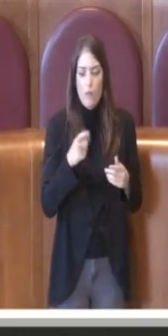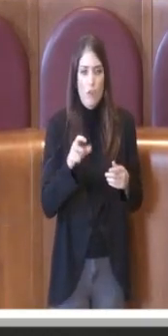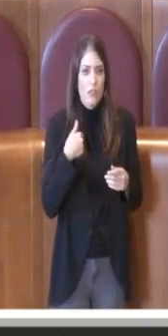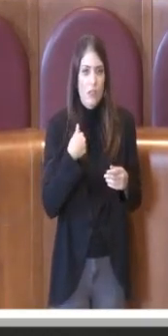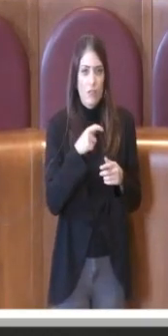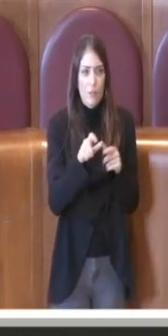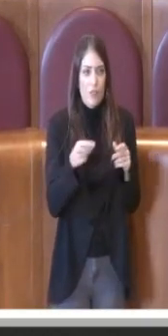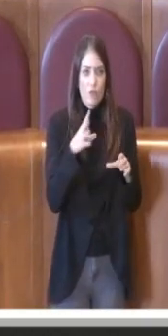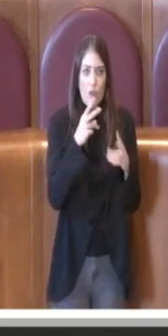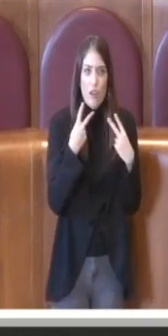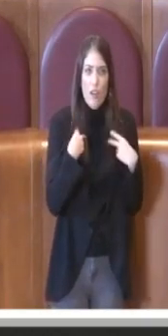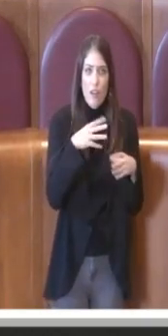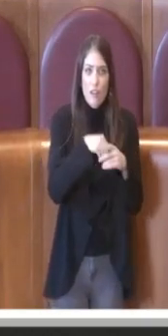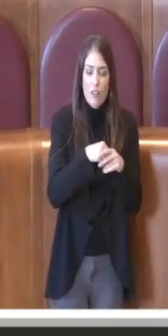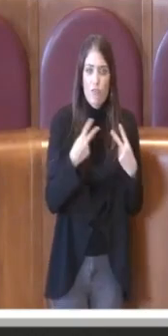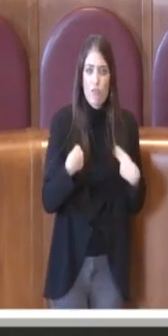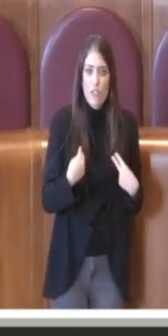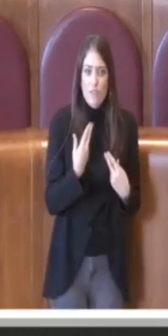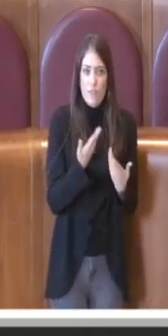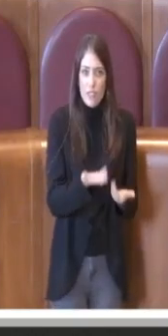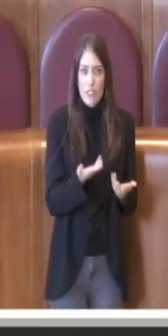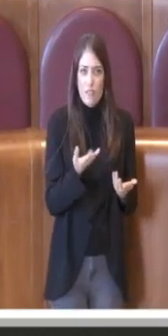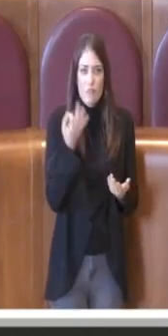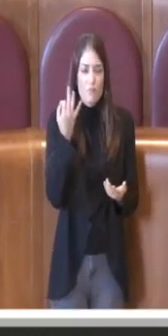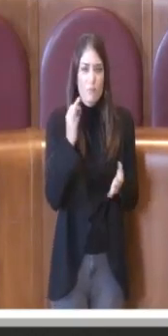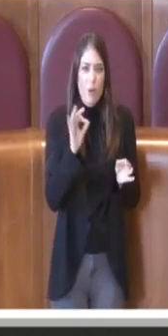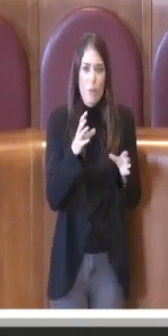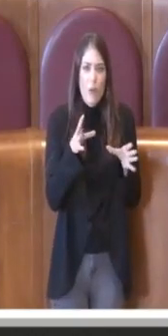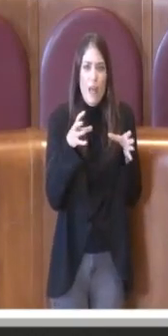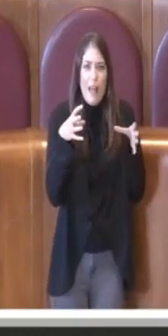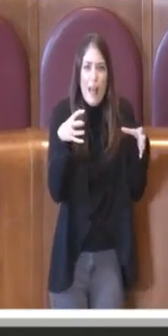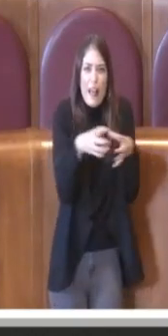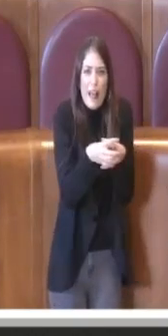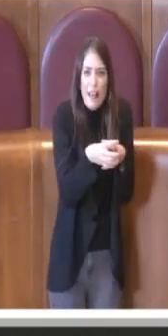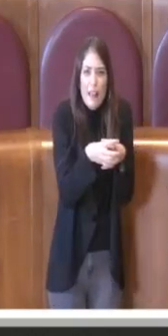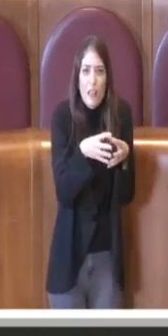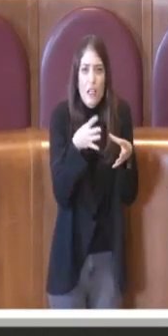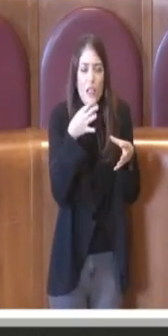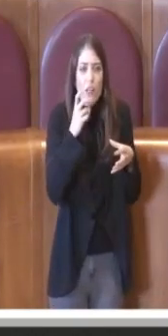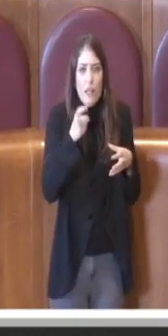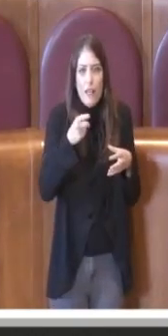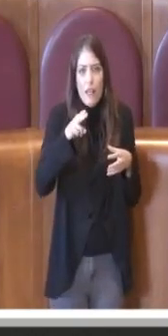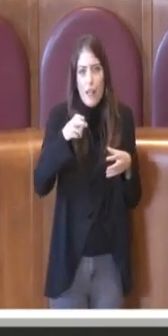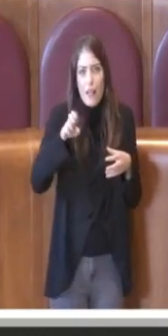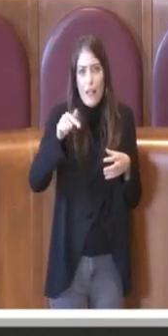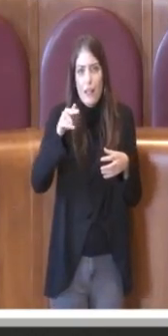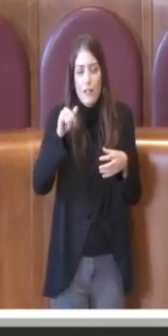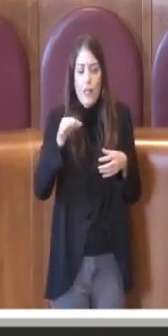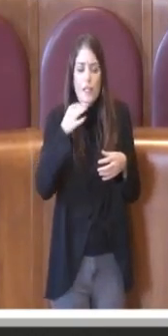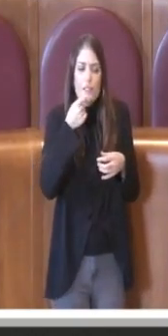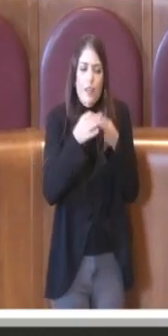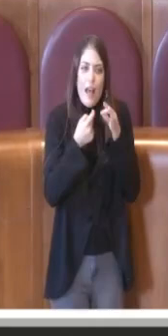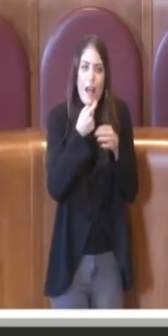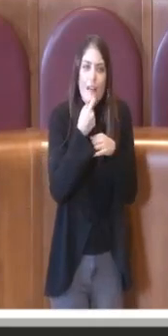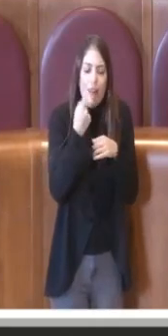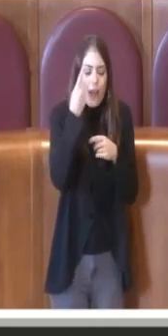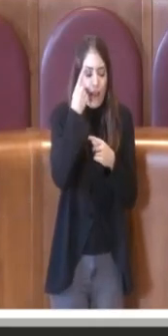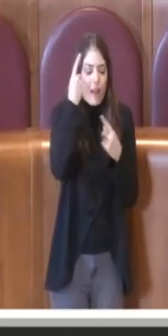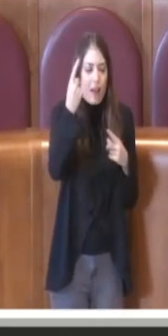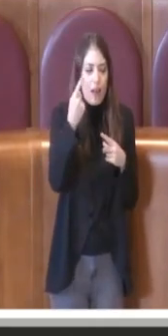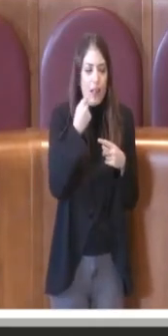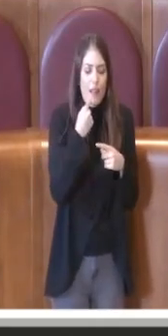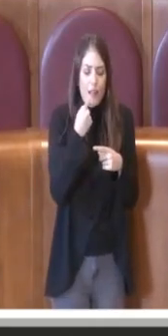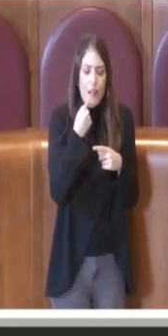è impensabile perché sono proprio dei ghetti fatti su base etnica, quindi chi li ha ideati, chi li ha